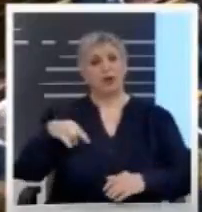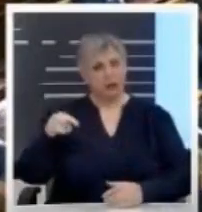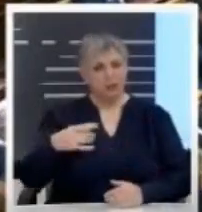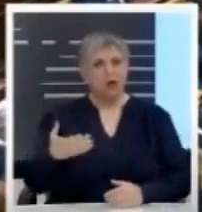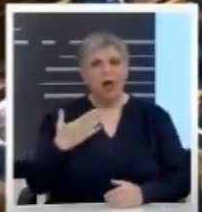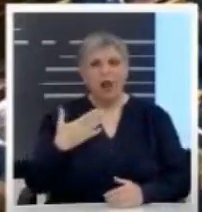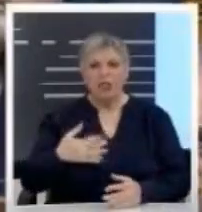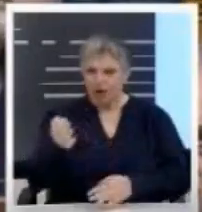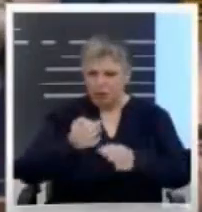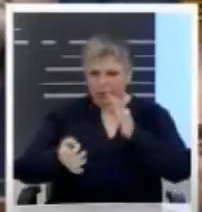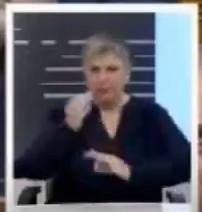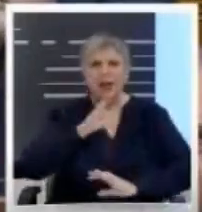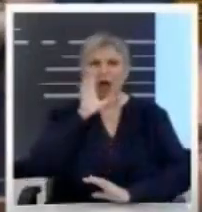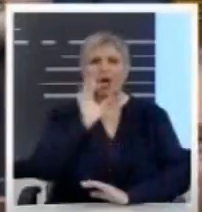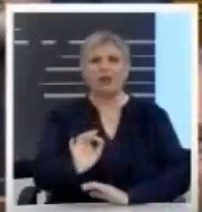μία αλήθεια για όλα αυτά.